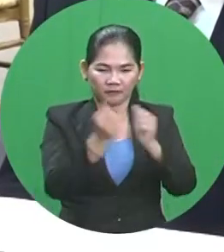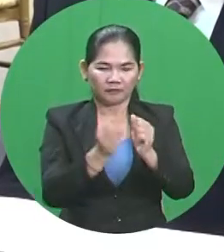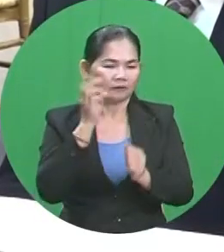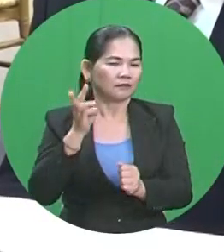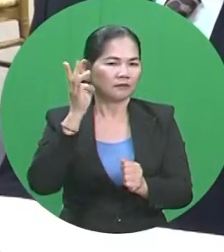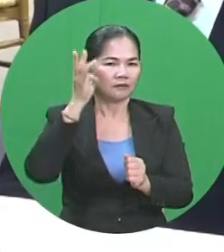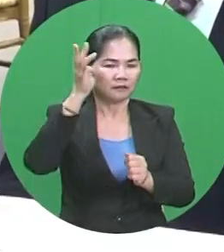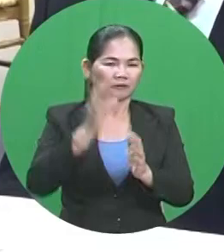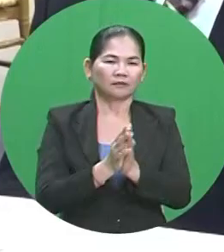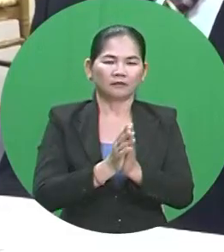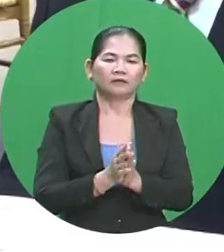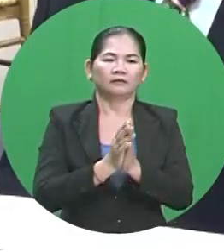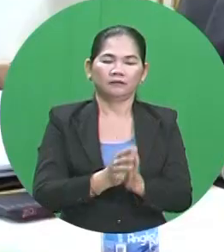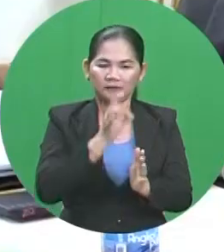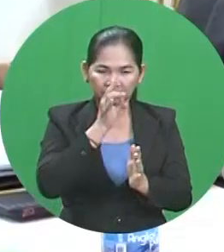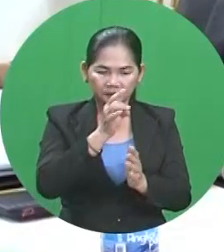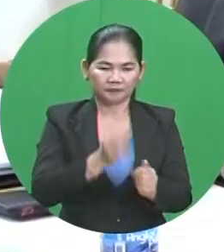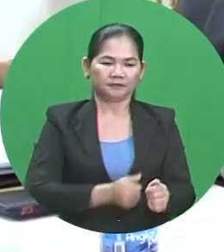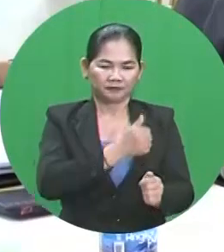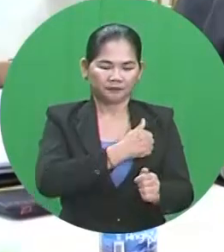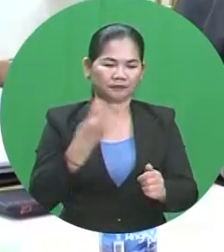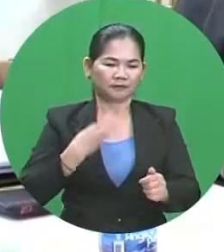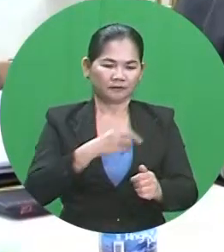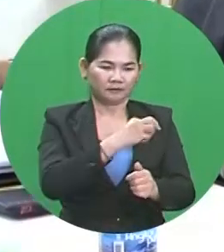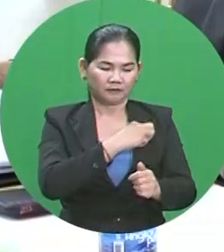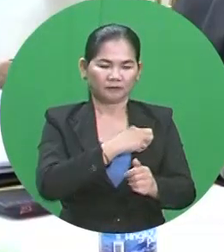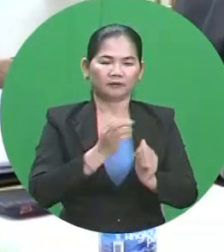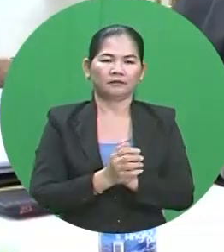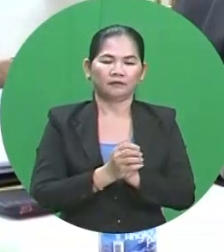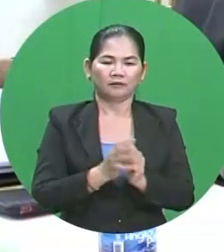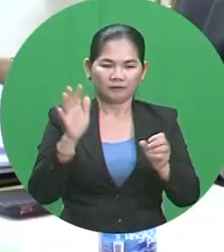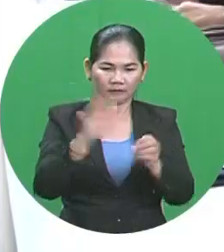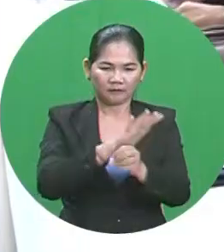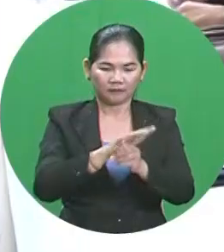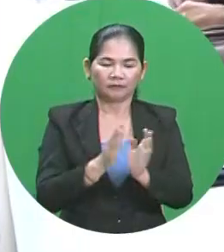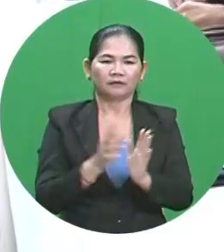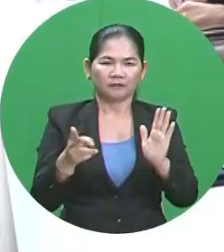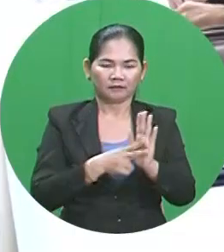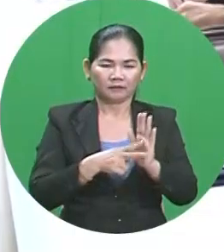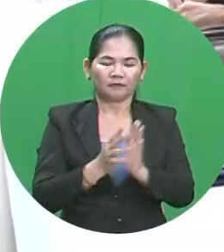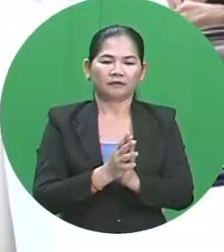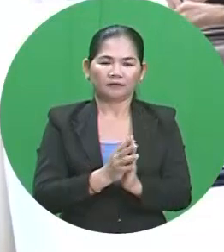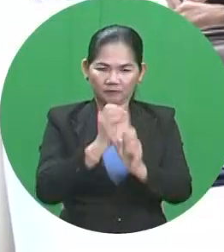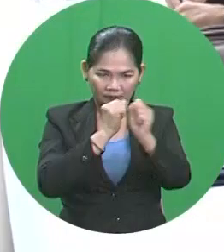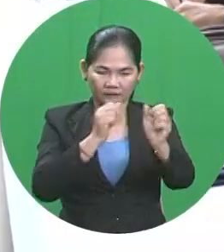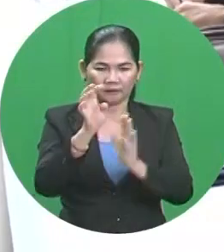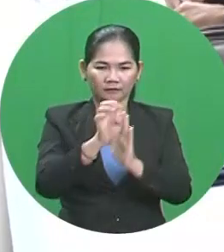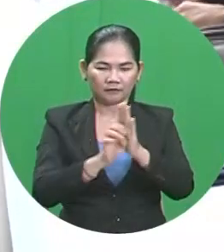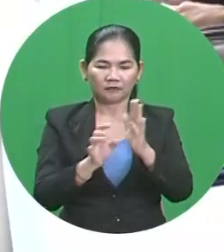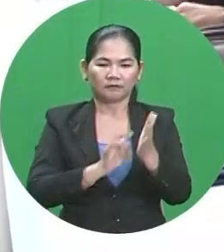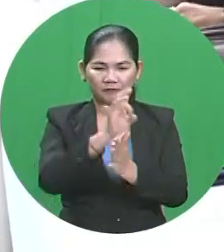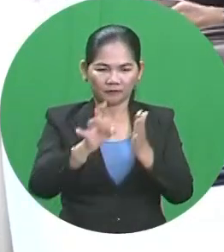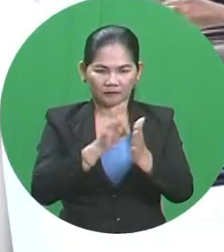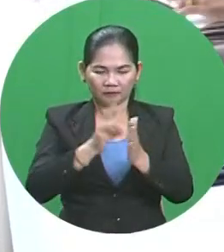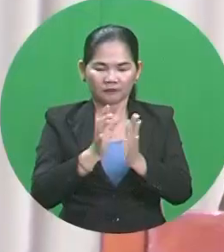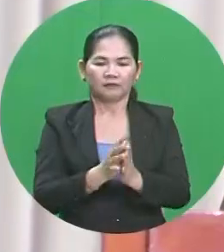នវិស័យខាងលើឲ្យទៅជាការពិតក្រសួងមានបេសកកម្មគឺបំពេញការងារដោយច្បាប់ជាគោលក្នុងការផ្សព្វផ្សាយច្បាប់ជូនប្រជាពលរដ្ឋ